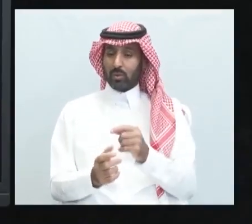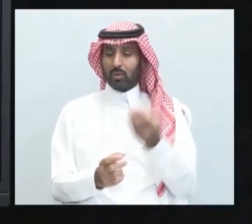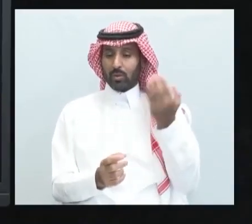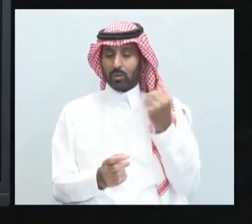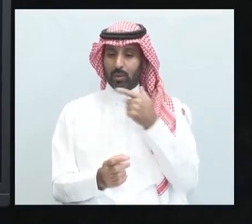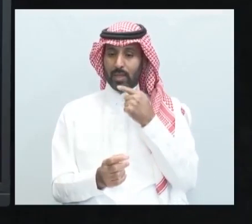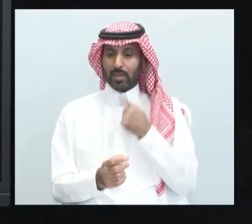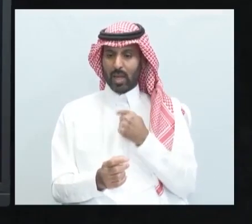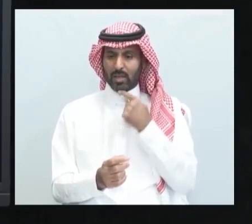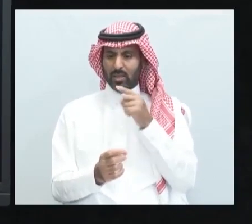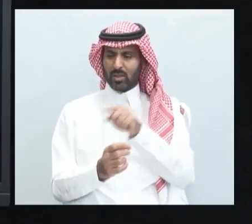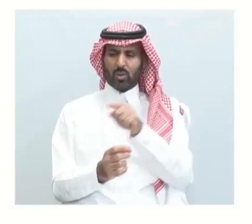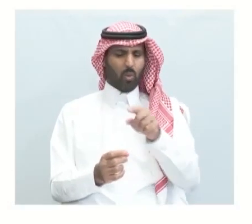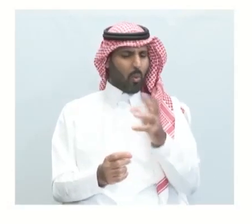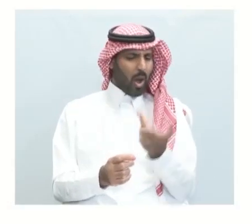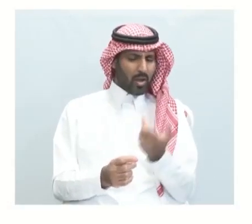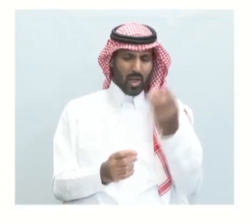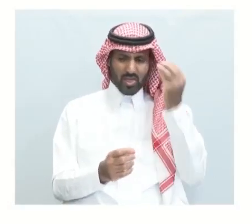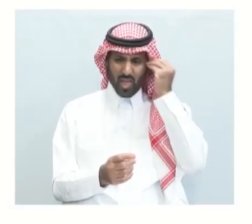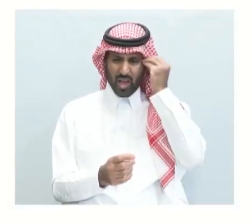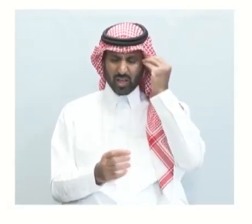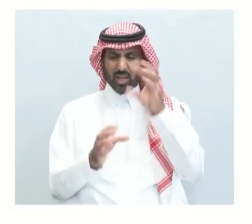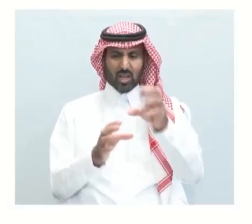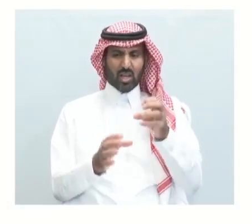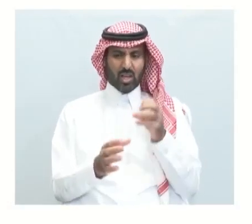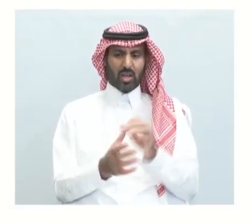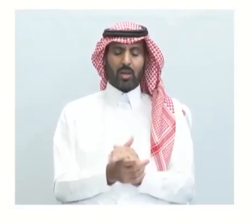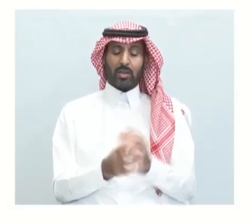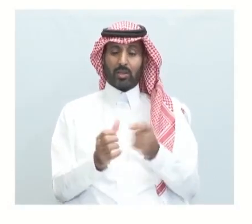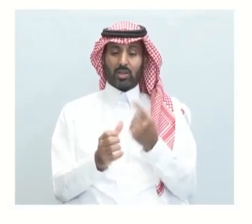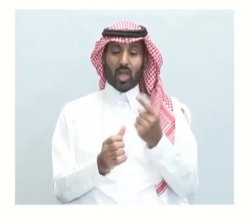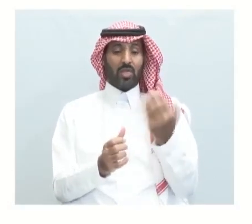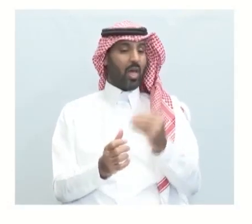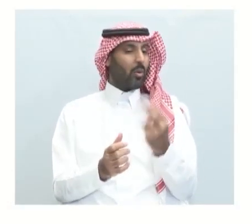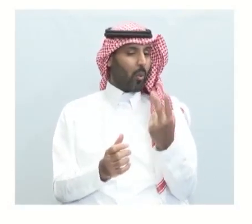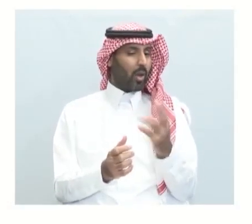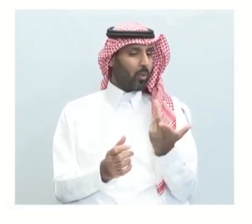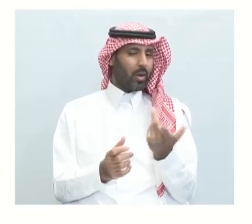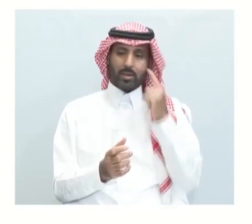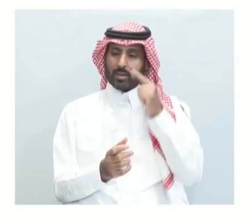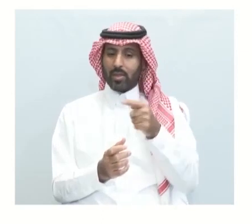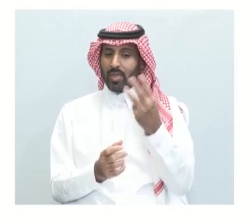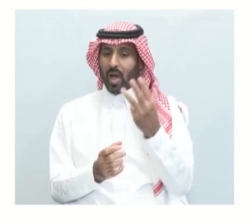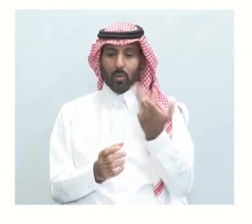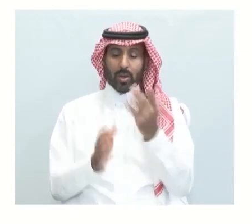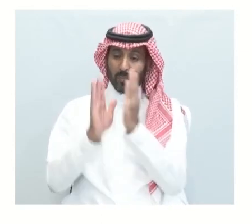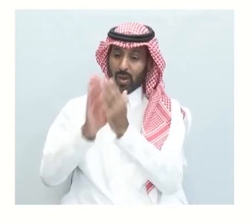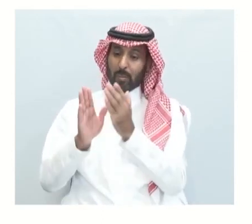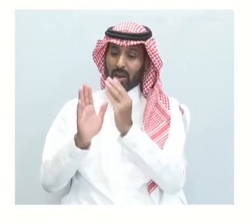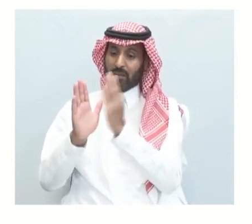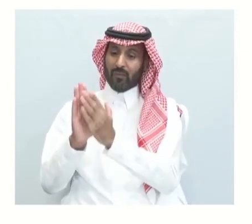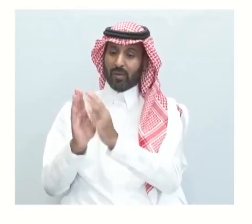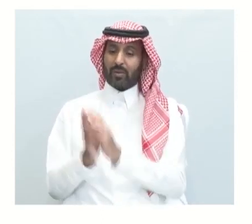لاحقا باذن الله لكي يدلك على موقع الجزء الثاني من الملف اللي